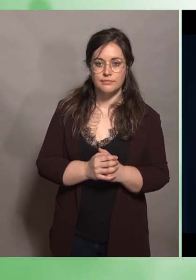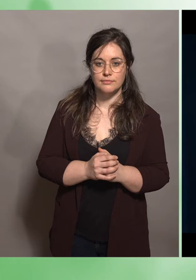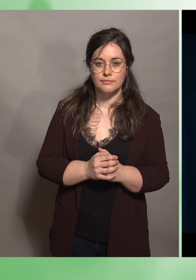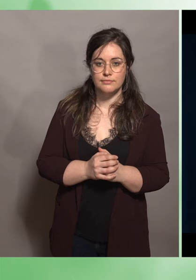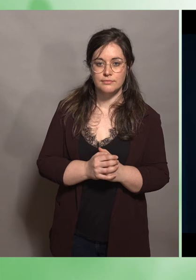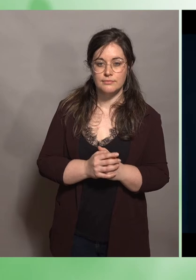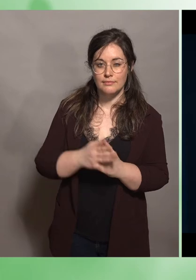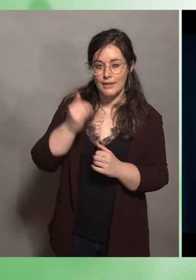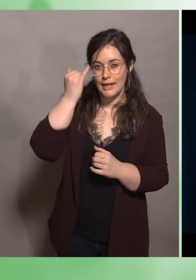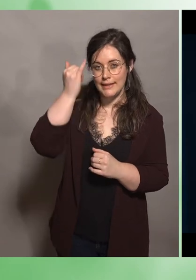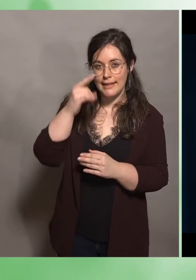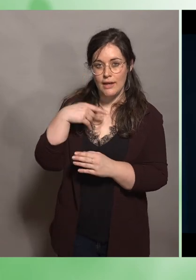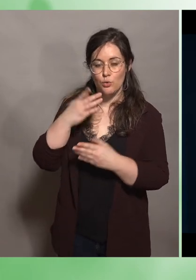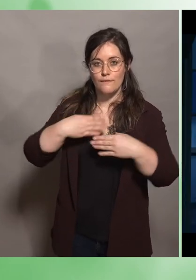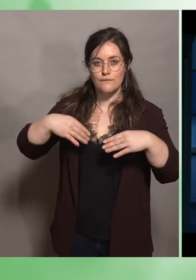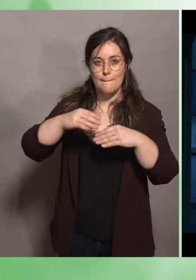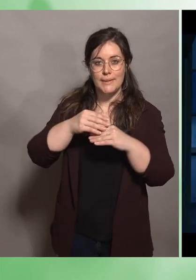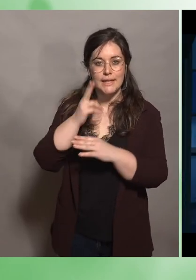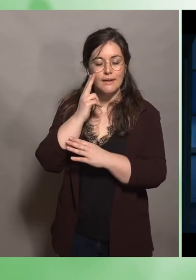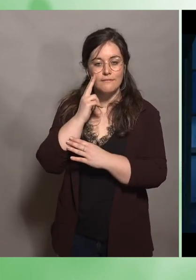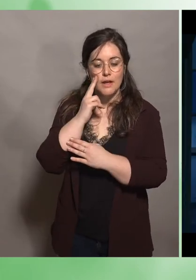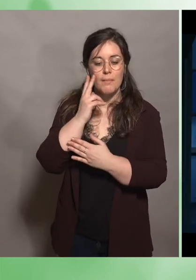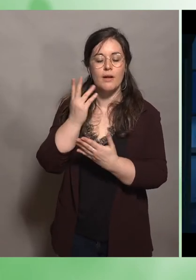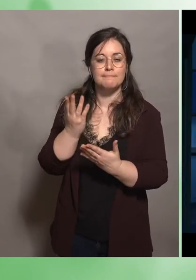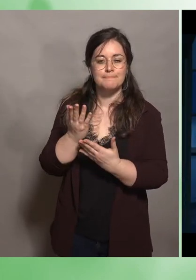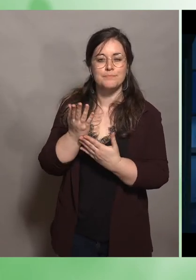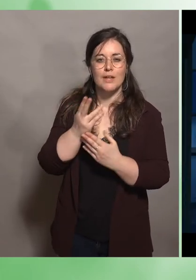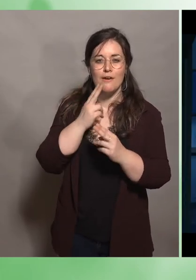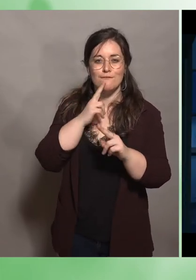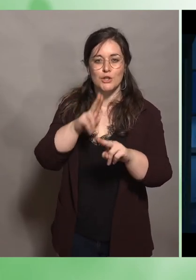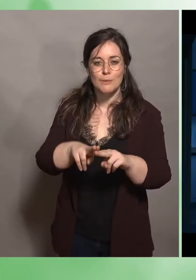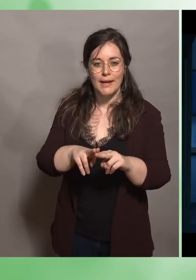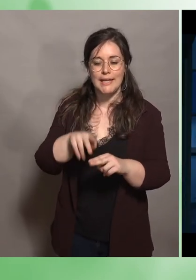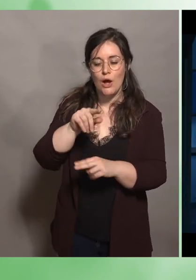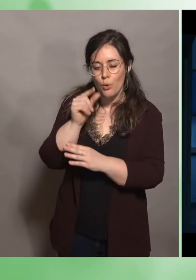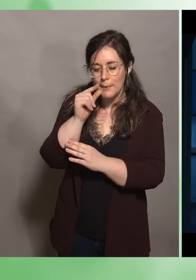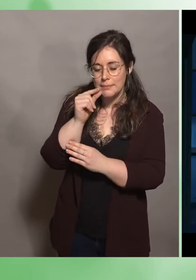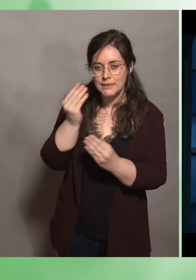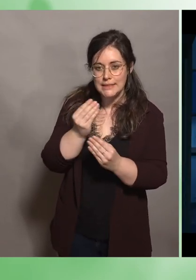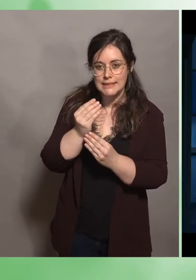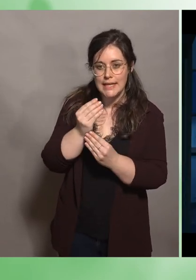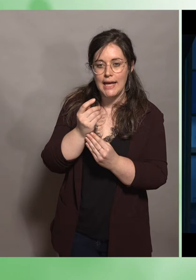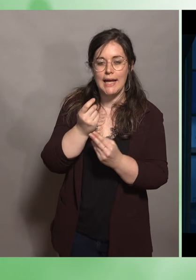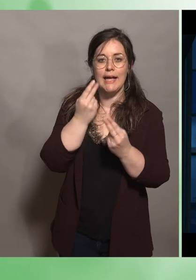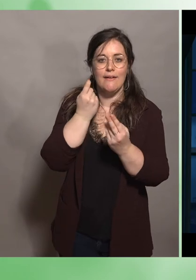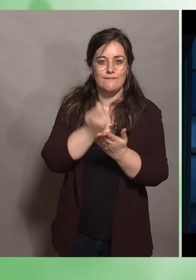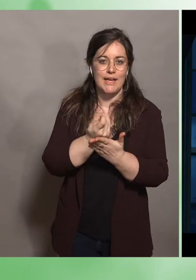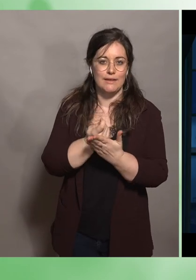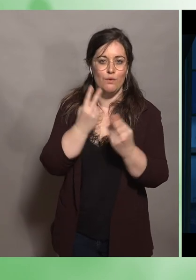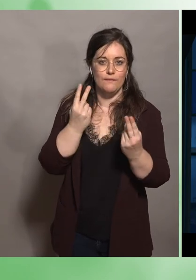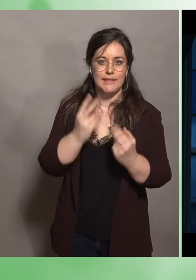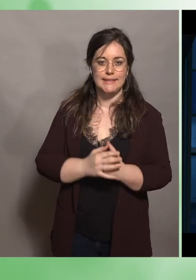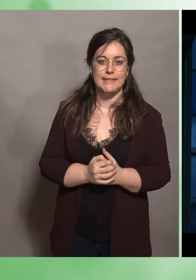Die Philosophie unseres Familienunternehmens ist ein Versprechen, auch die kleinsten Dinge wert zu schätzen.